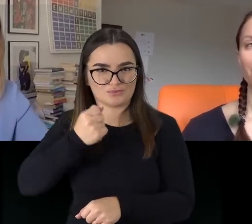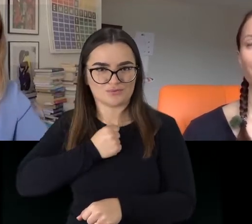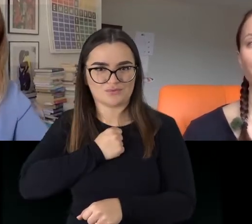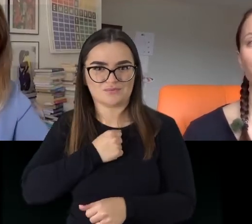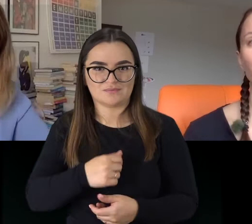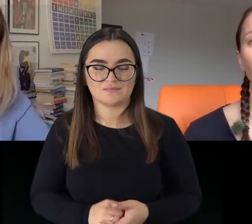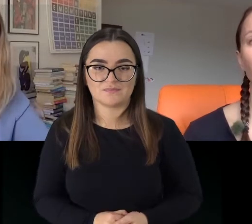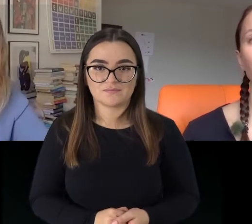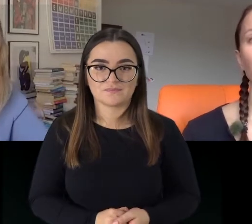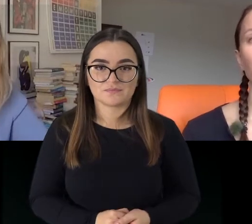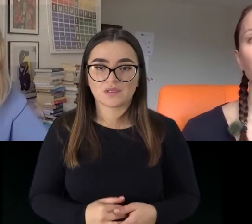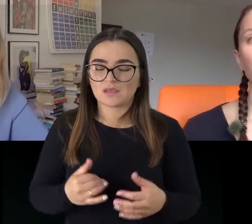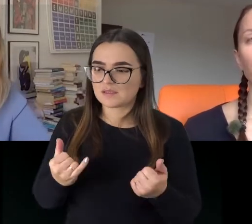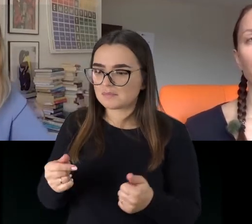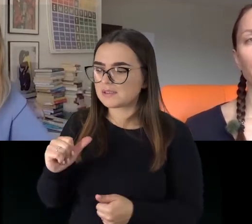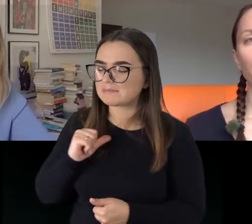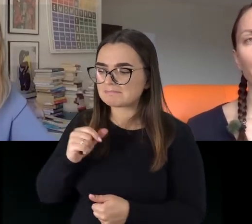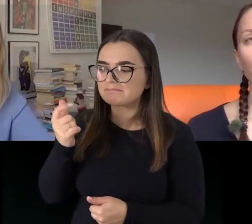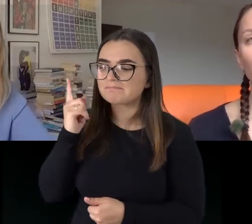vat klausosiu, sugalvoju,